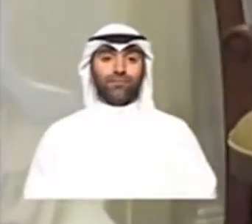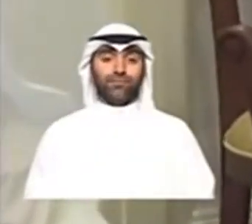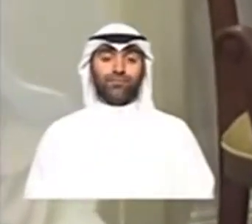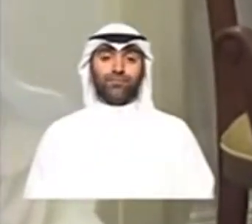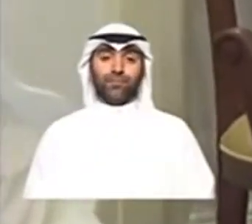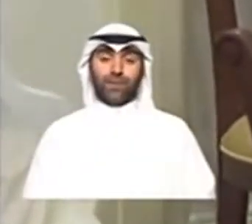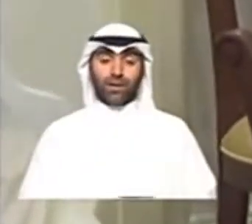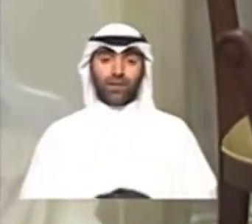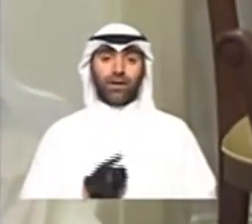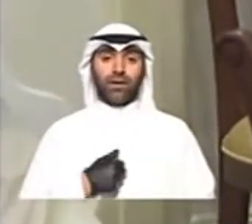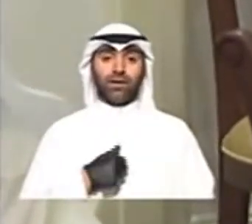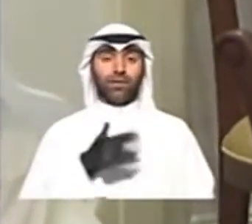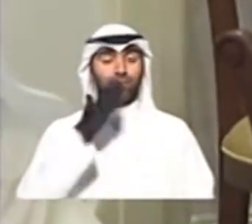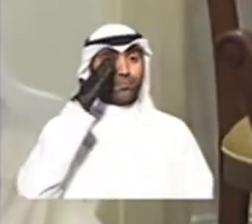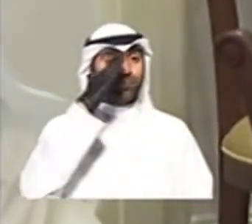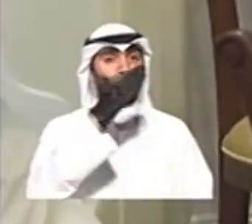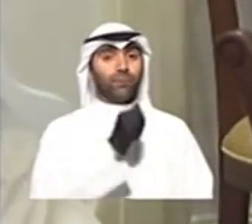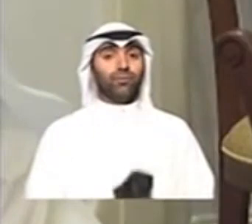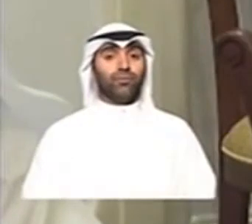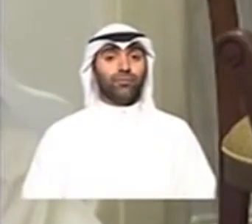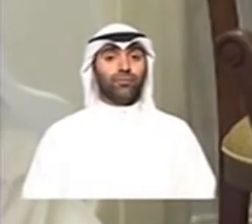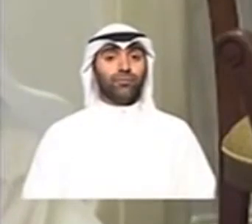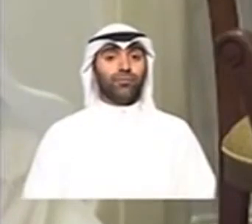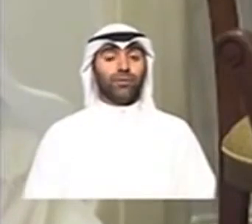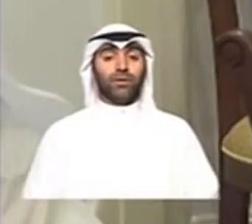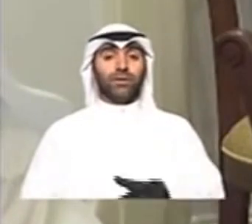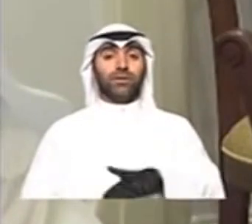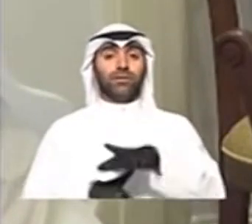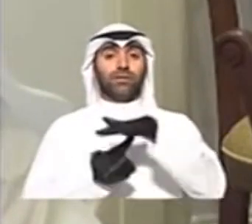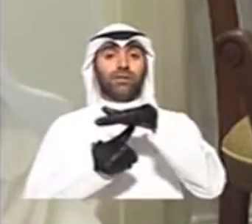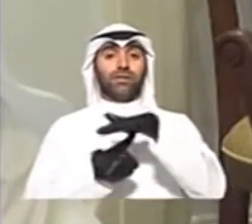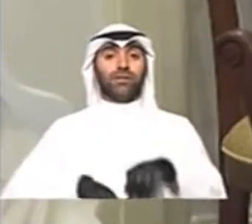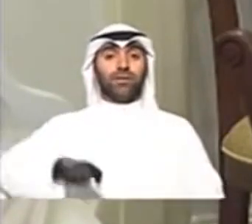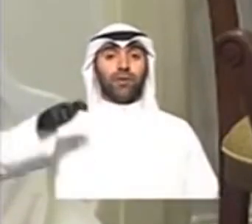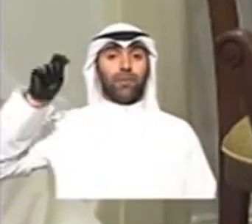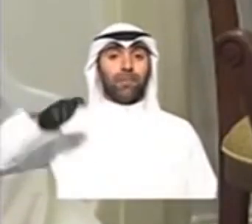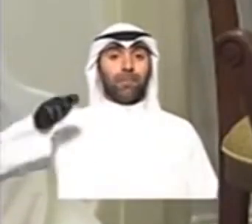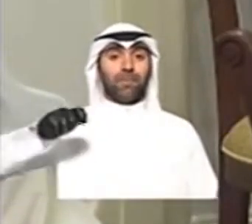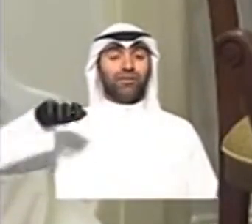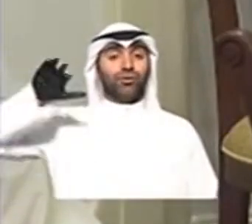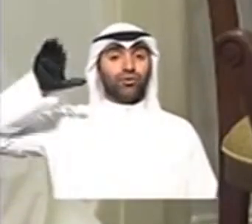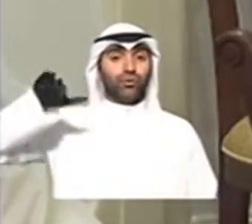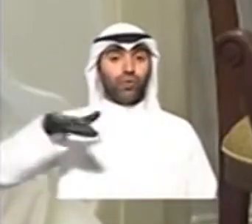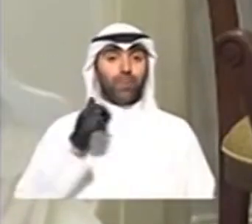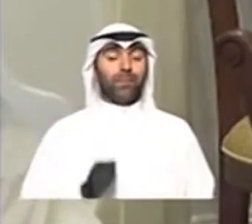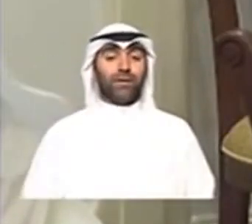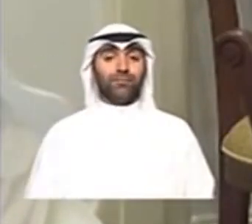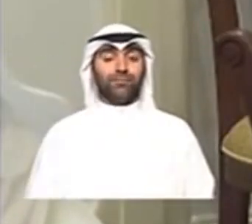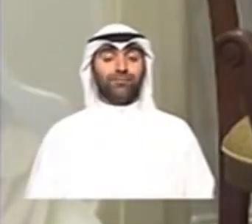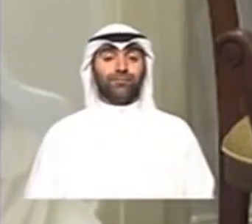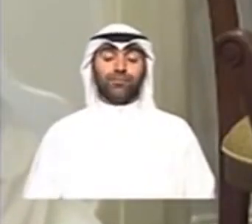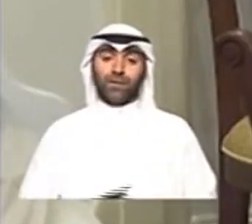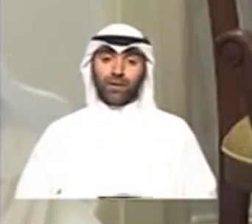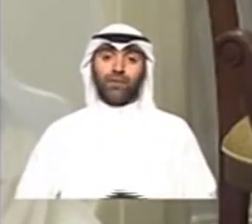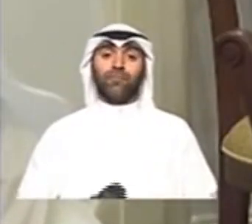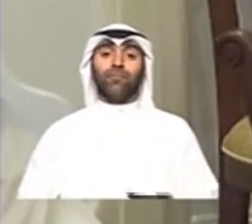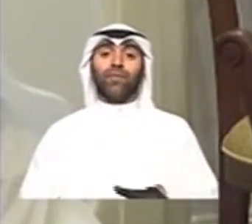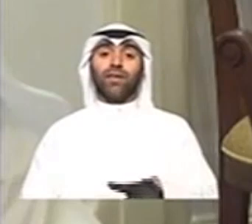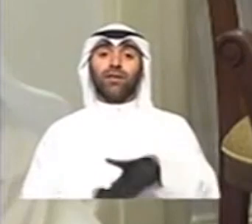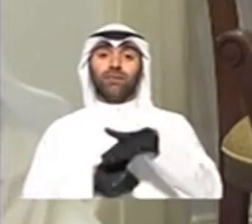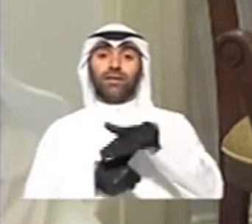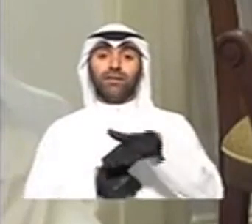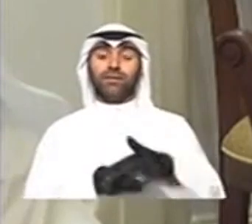الكريم مرزوق الغانم رئيس مجلس الأمة الموقر وسمو رئيس مجلس الوزراء وأخواني وأخواتي